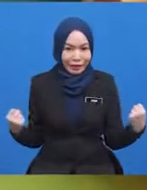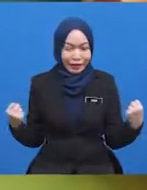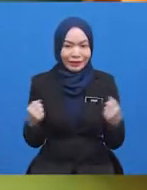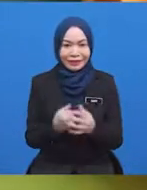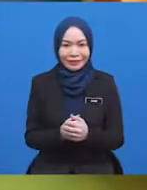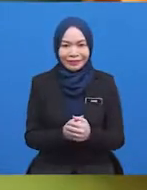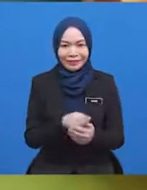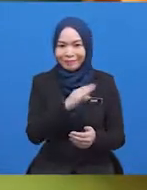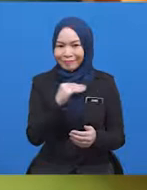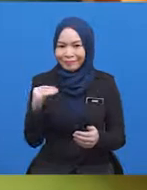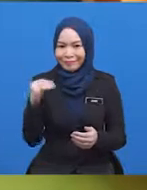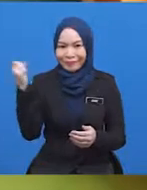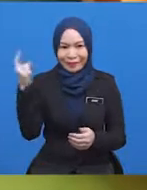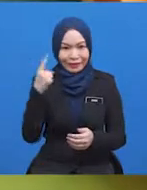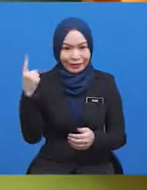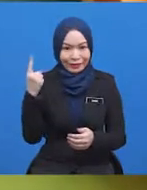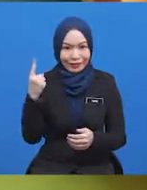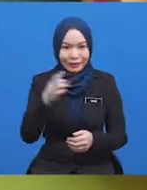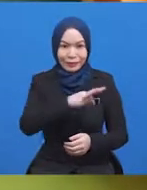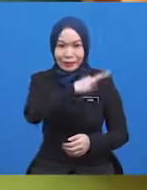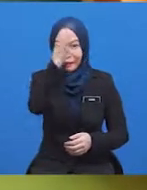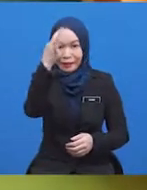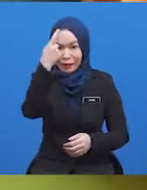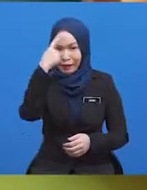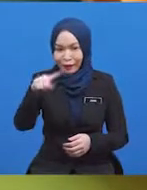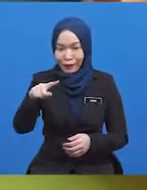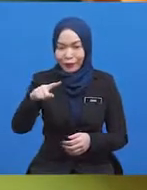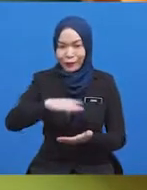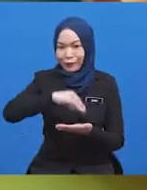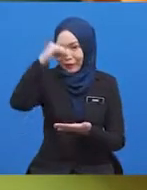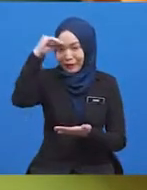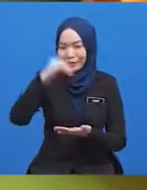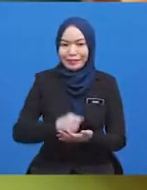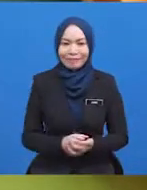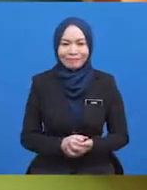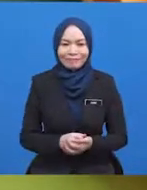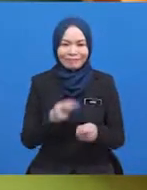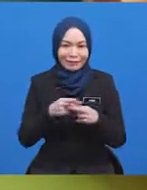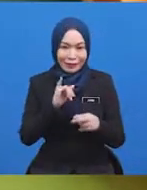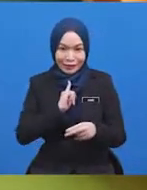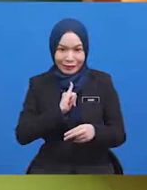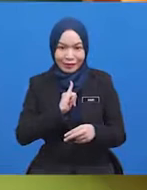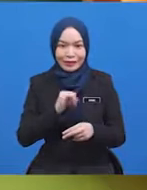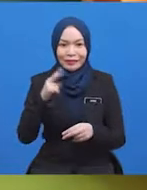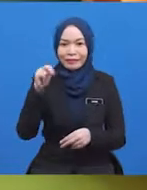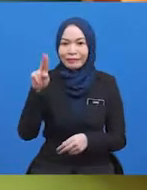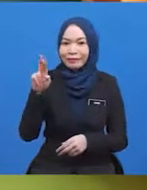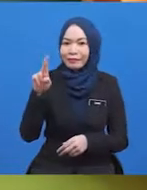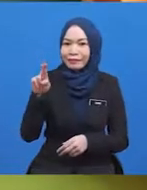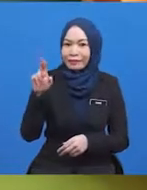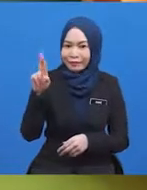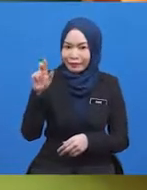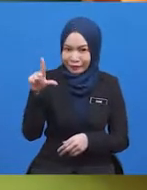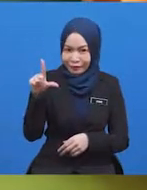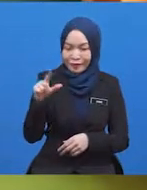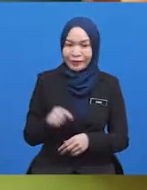sihat dan sentiasa bersemangat untuk menuntut ilmu. Nama saya Nurul Huda binti